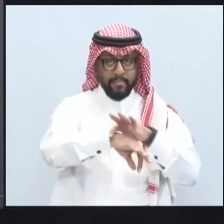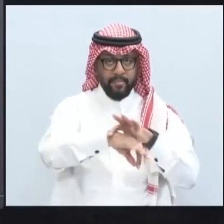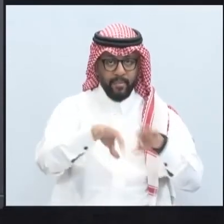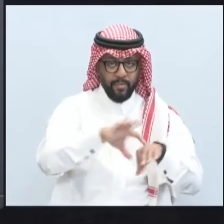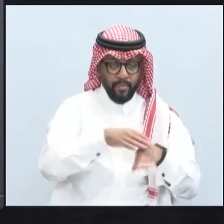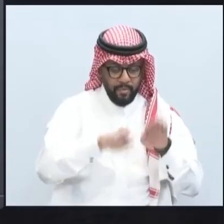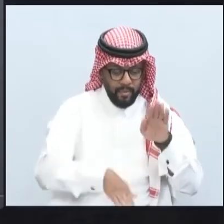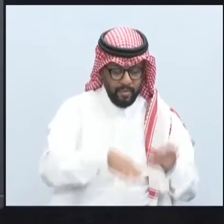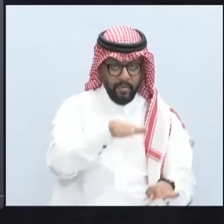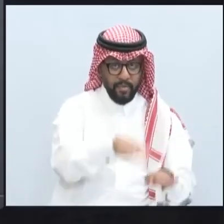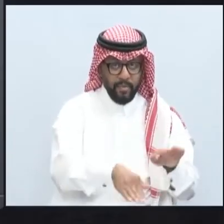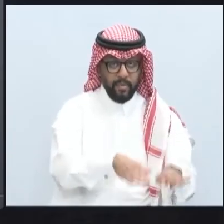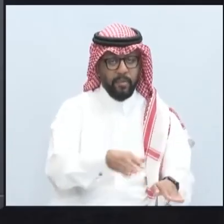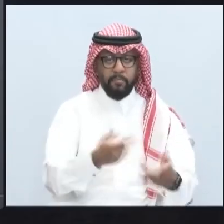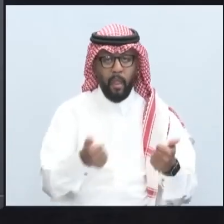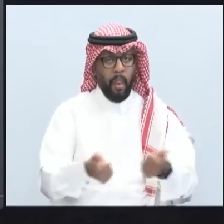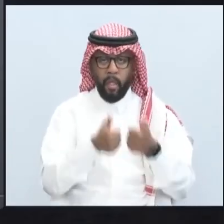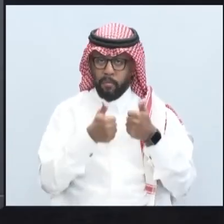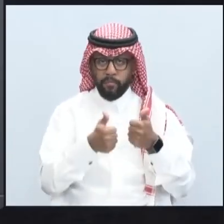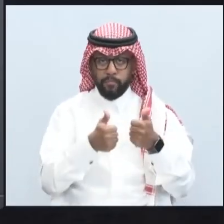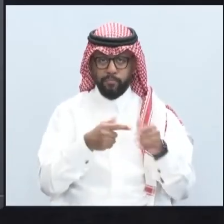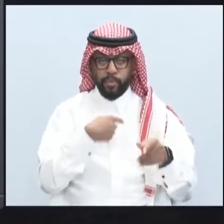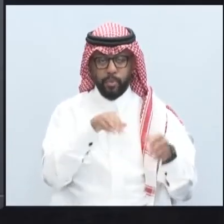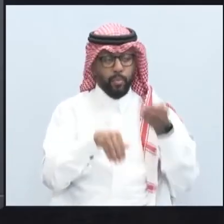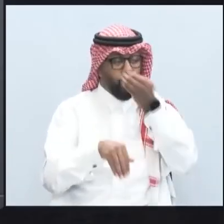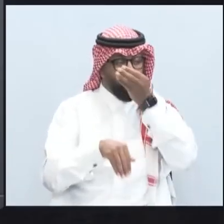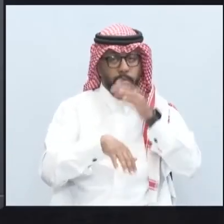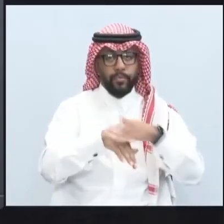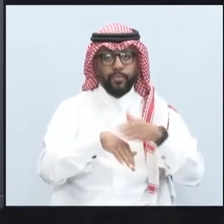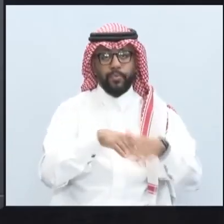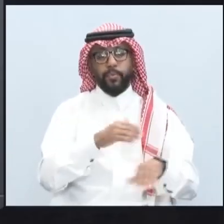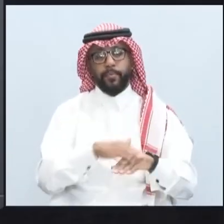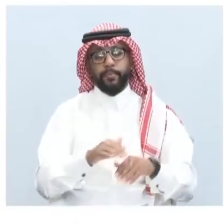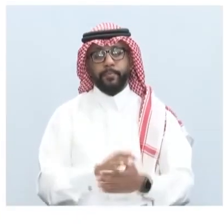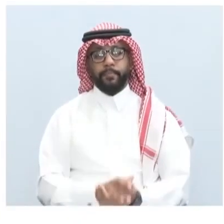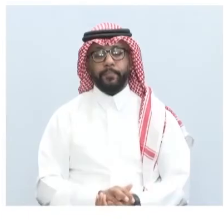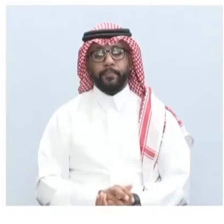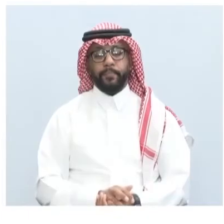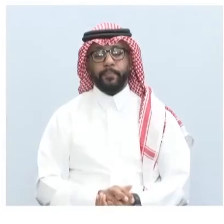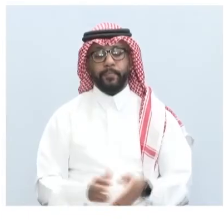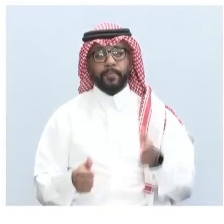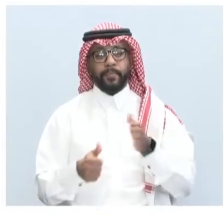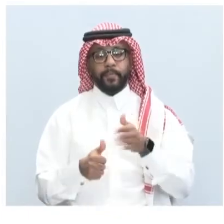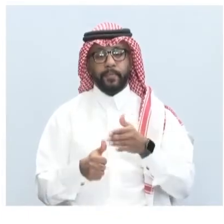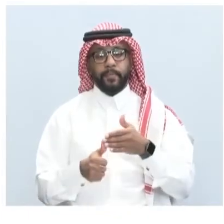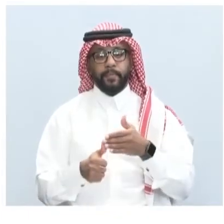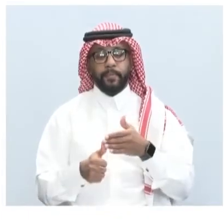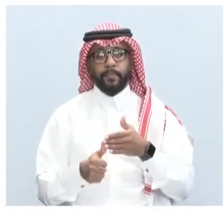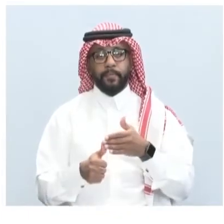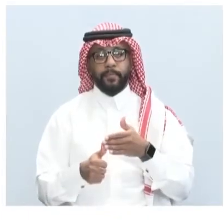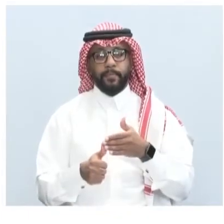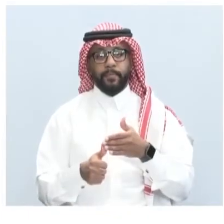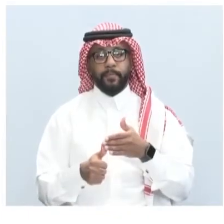الجورب ويمسح عليهما بعد ذلك فهذا اول شروط المسح على الخفي